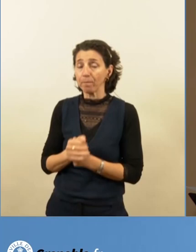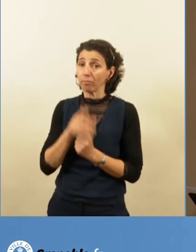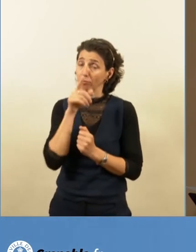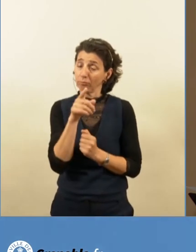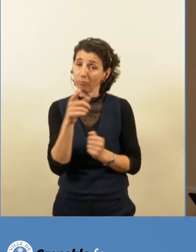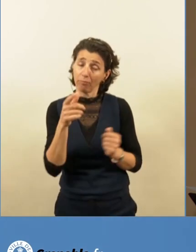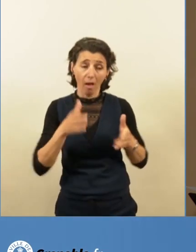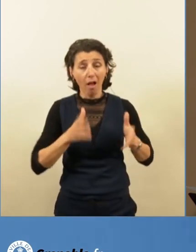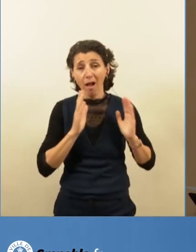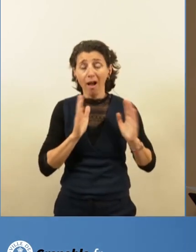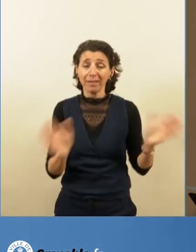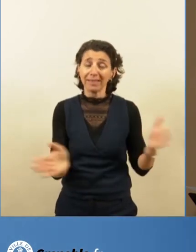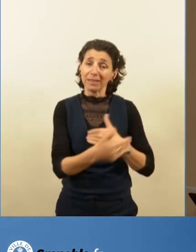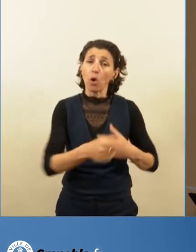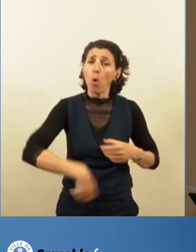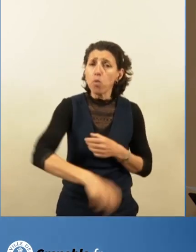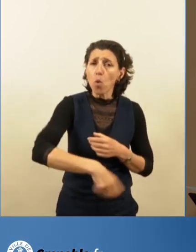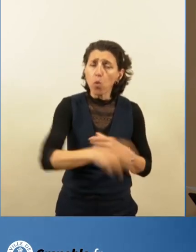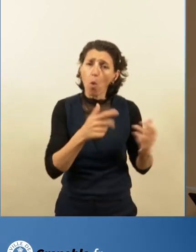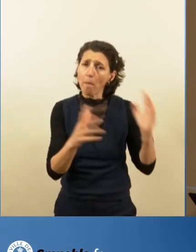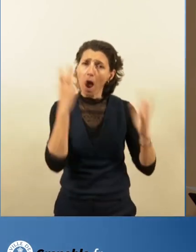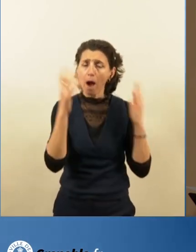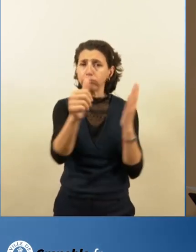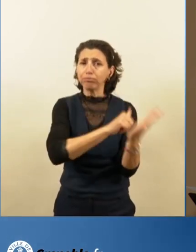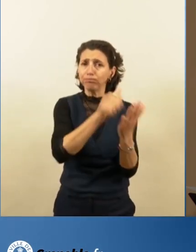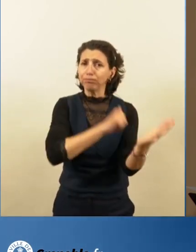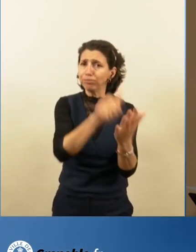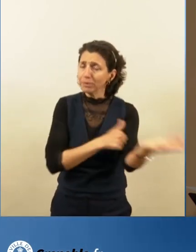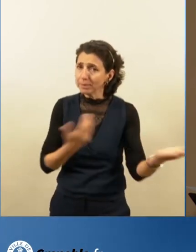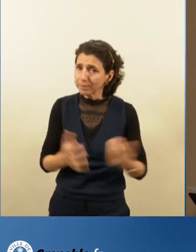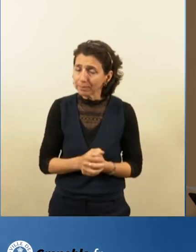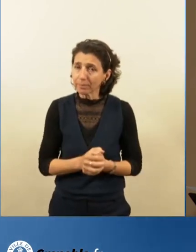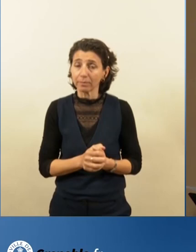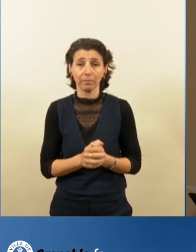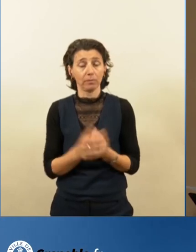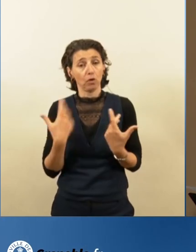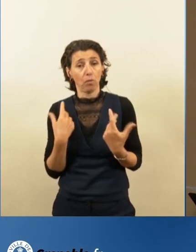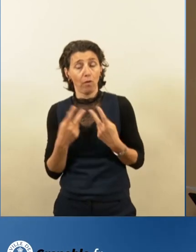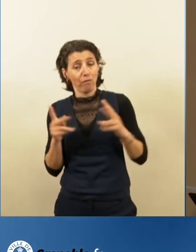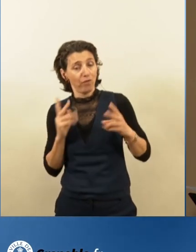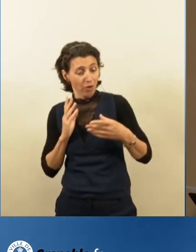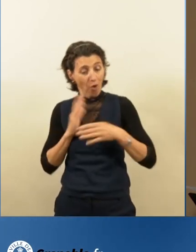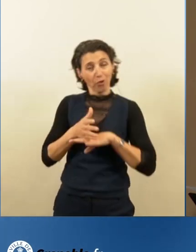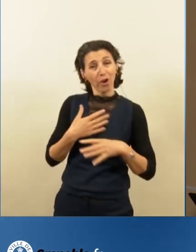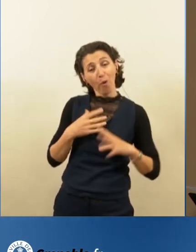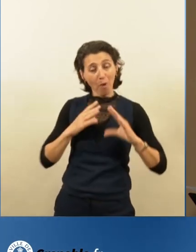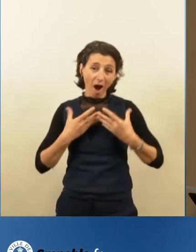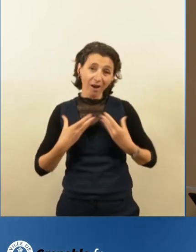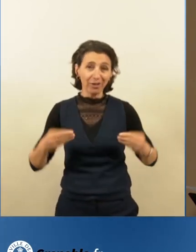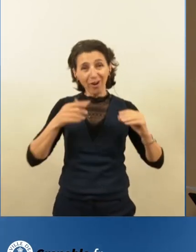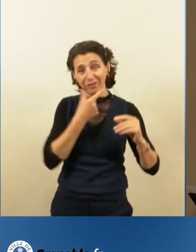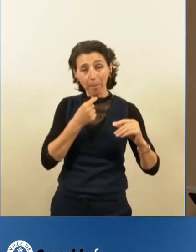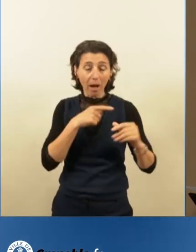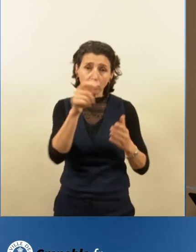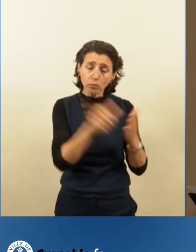boulodrome de l'esplanade qui constitue une entrée de ville à cliente alors c'est quoi